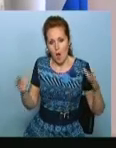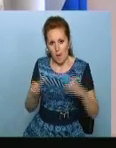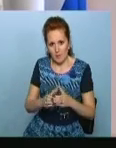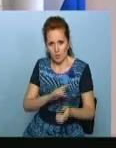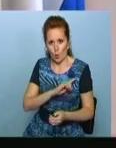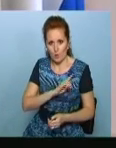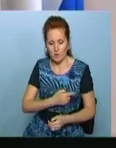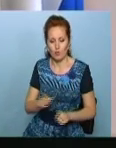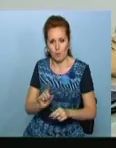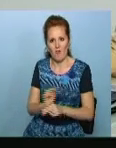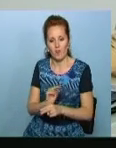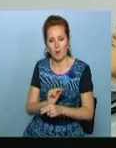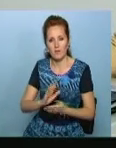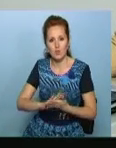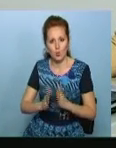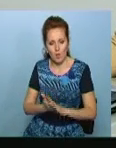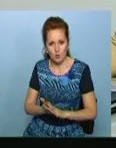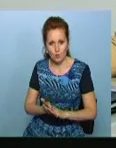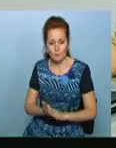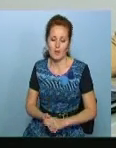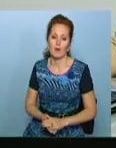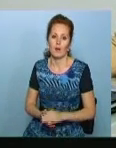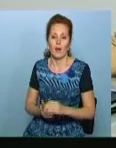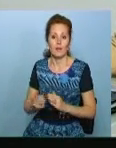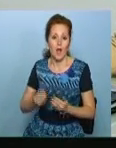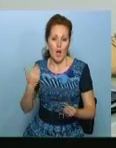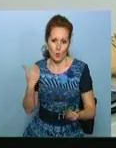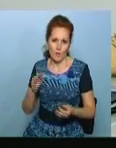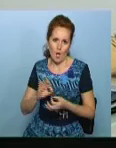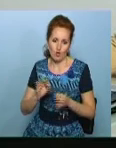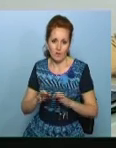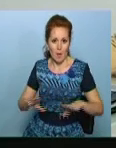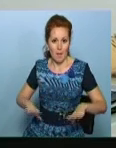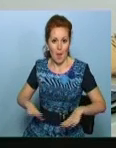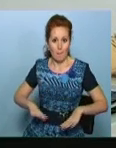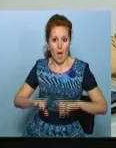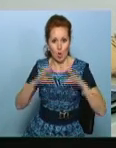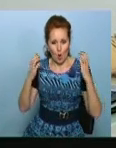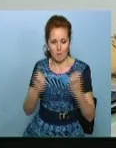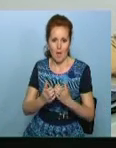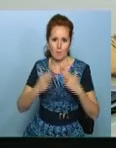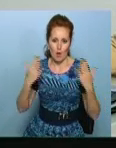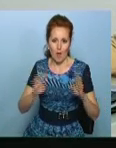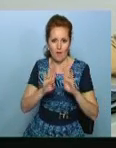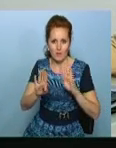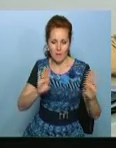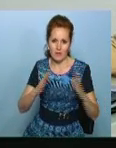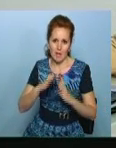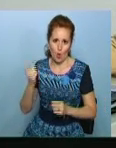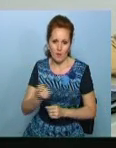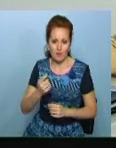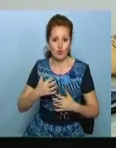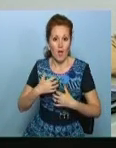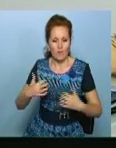выправить ситуацию. И к другим темам. Накануне на Ижевском ипподроме большая выставка сельскохозяйственных животных. Она